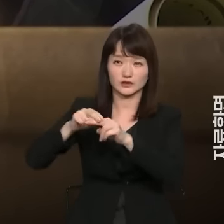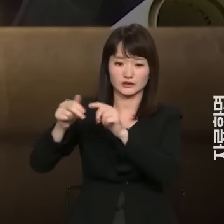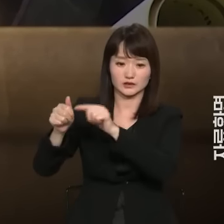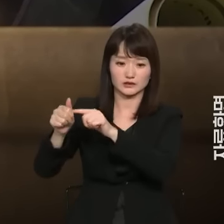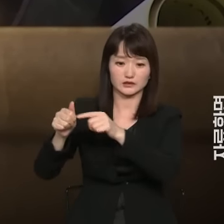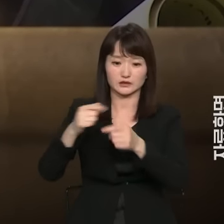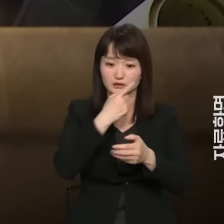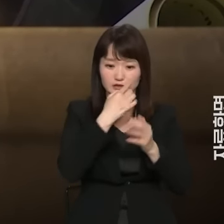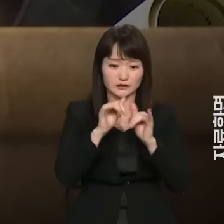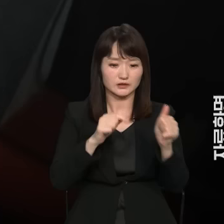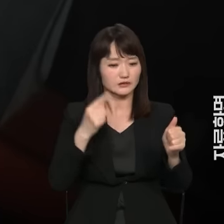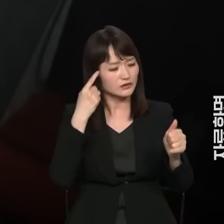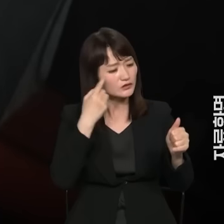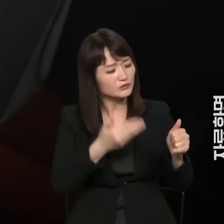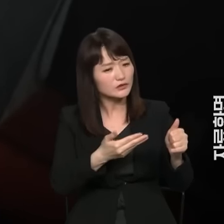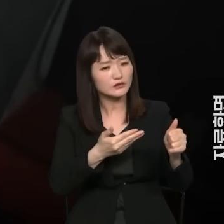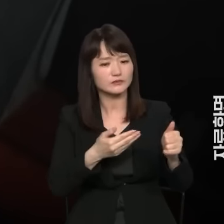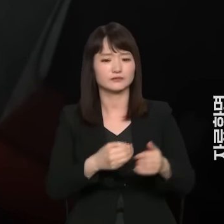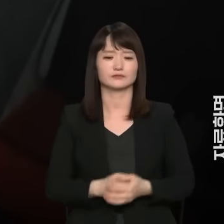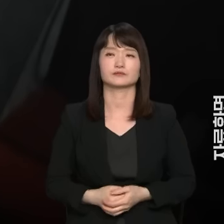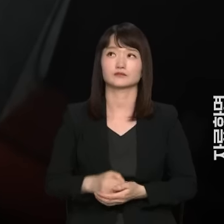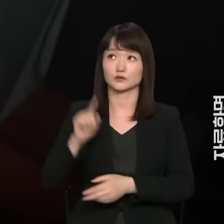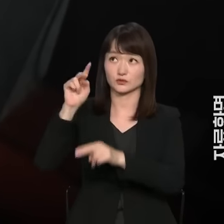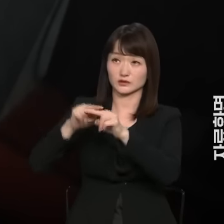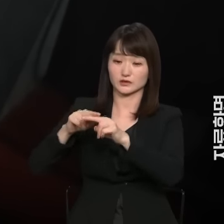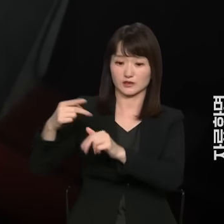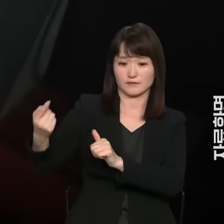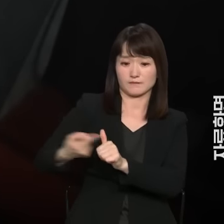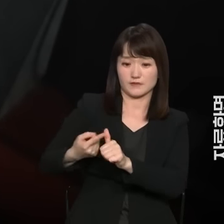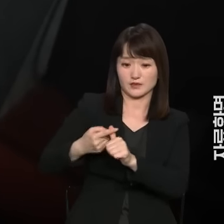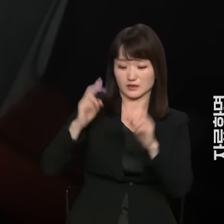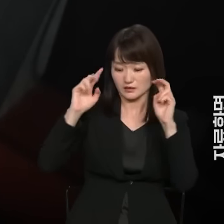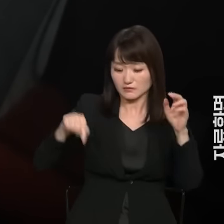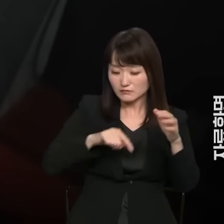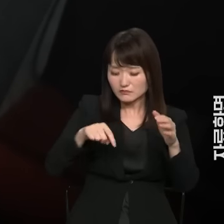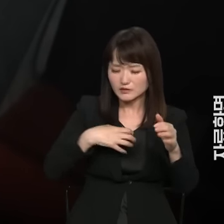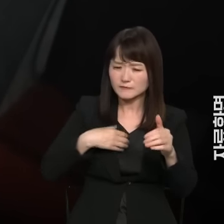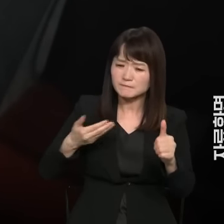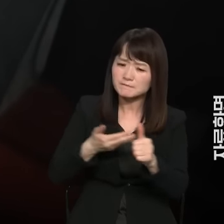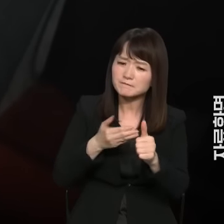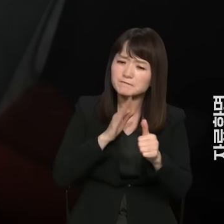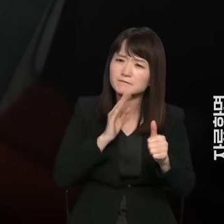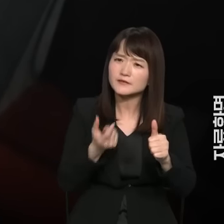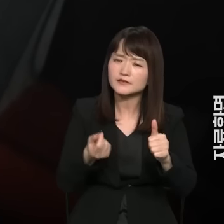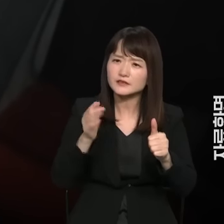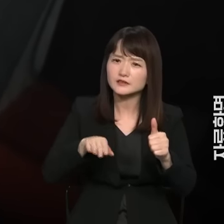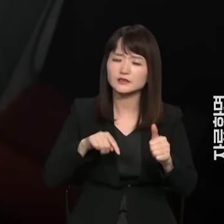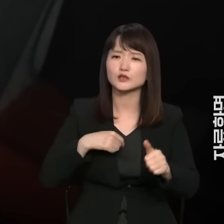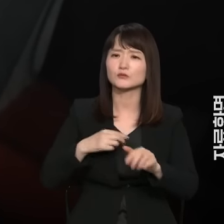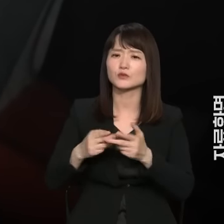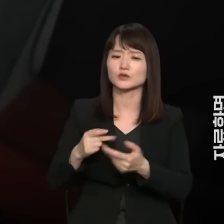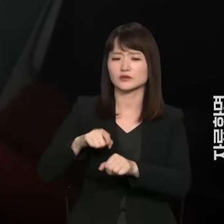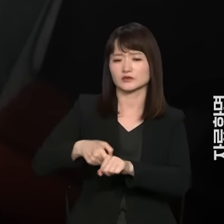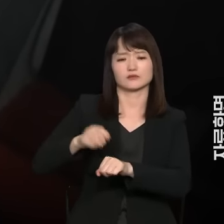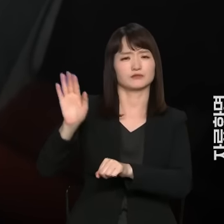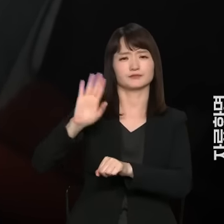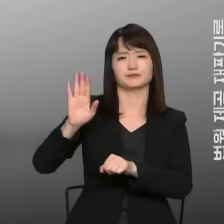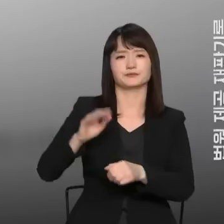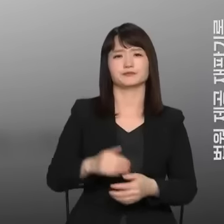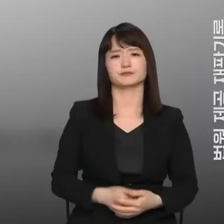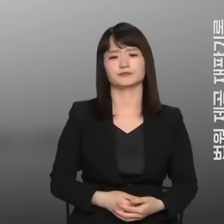상대로 여러 번 물었습니다. 상사의 욕설이 직장 내 괴롭힘에 해당하는데도 본인은 징계를 받진 않았다고 주장하기